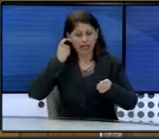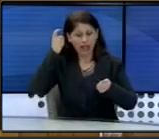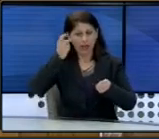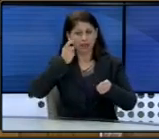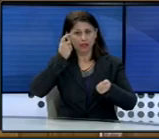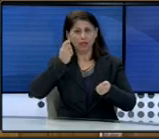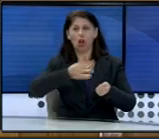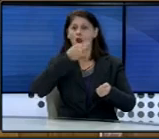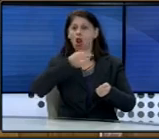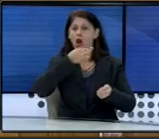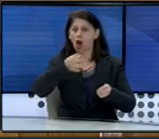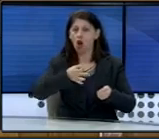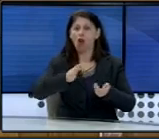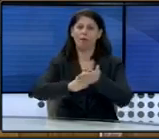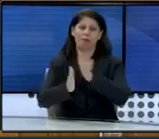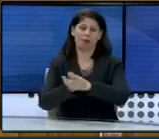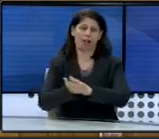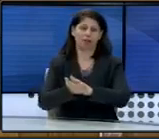και την πράξη μας.